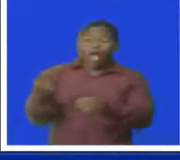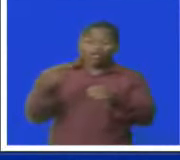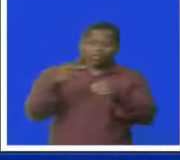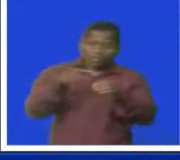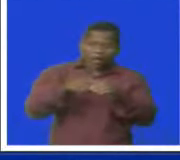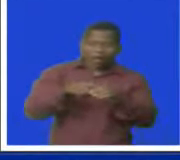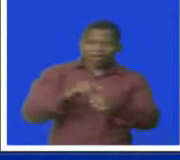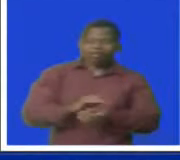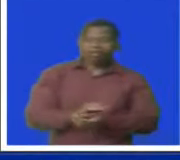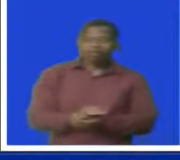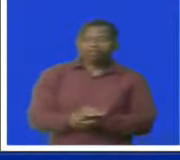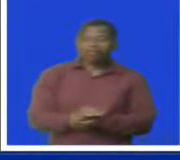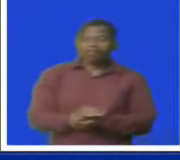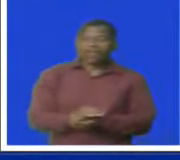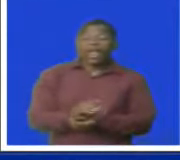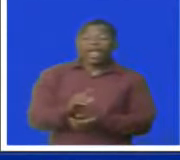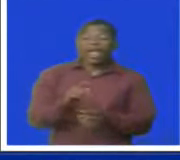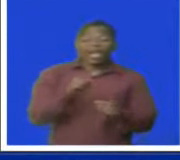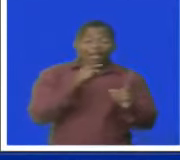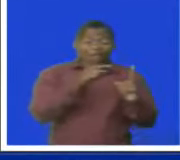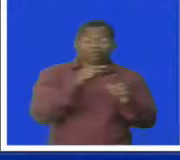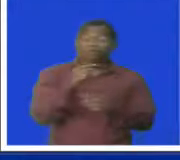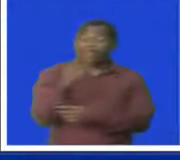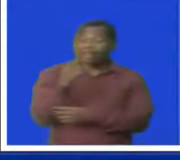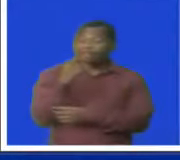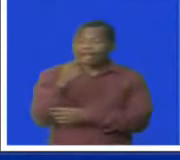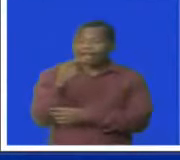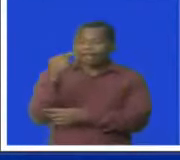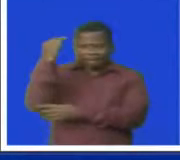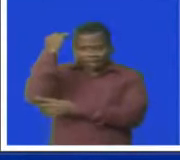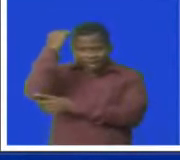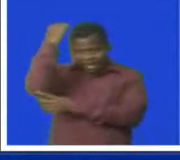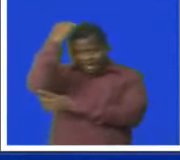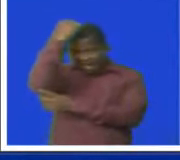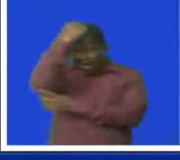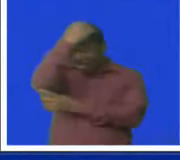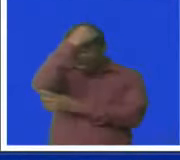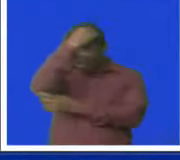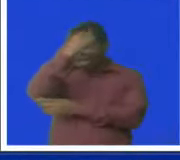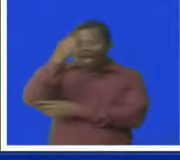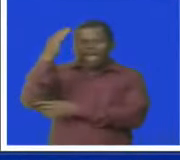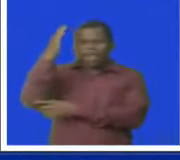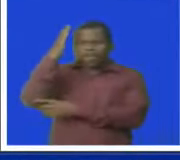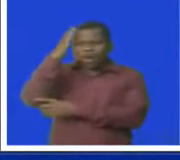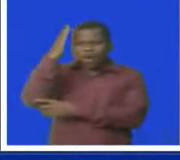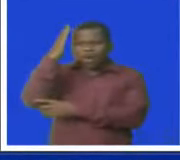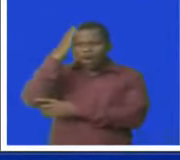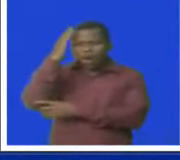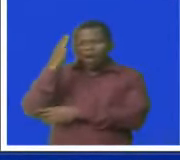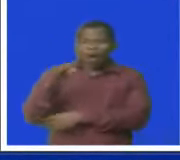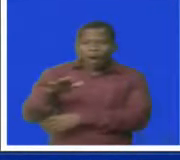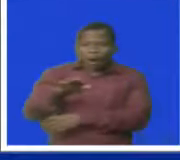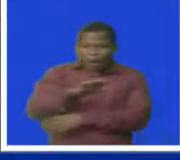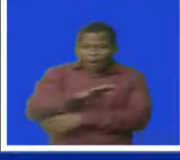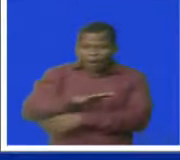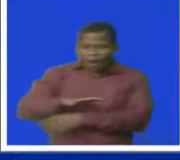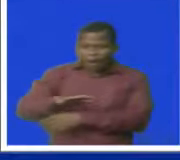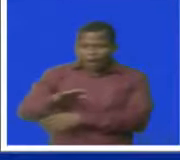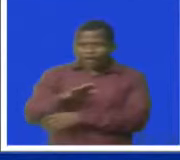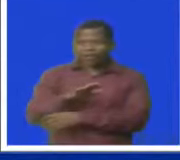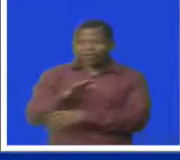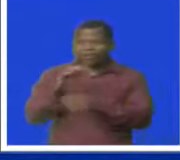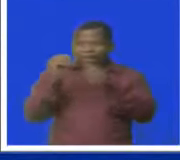lapha eveni futhi itimpilo tayo uyatinakelela Ethi ke ingwenyama yemaswati